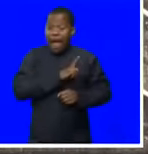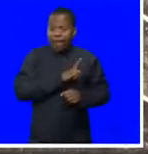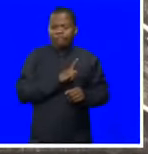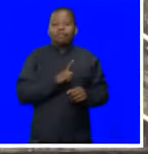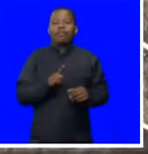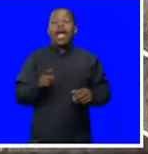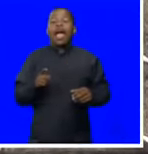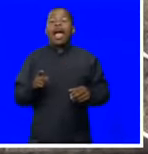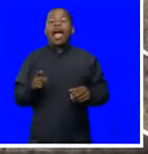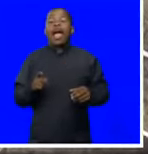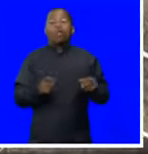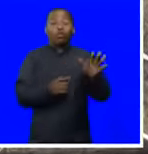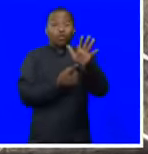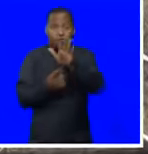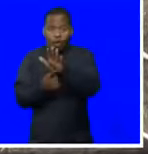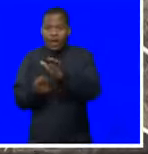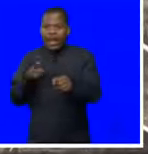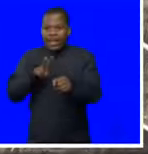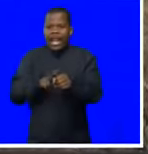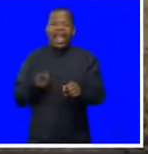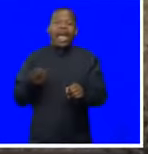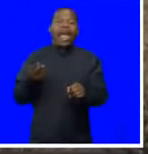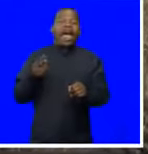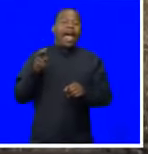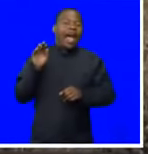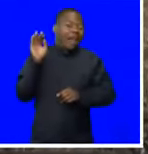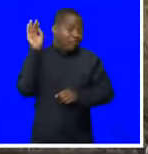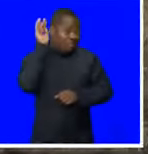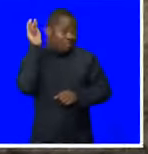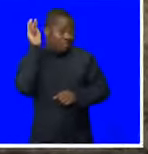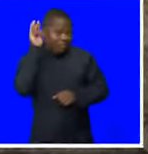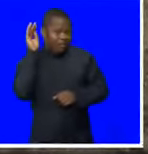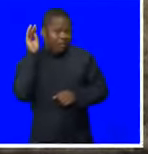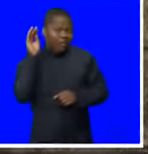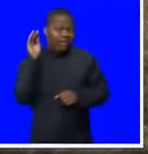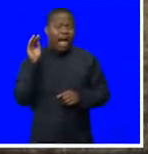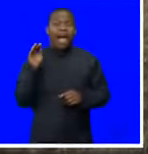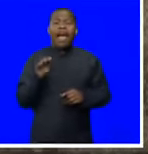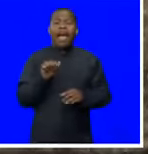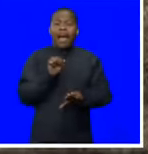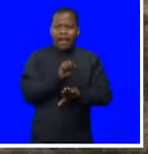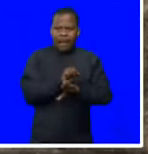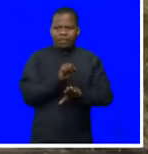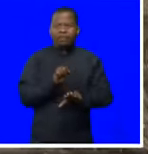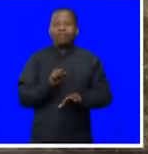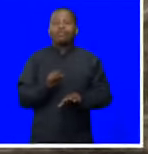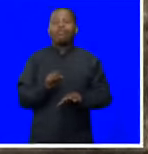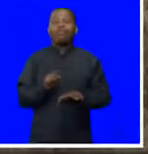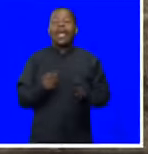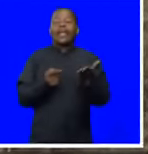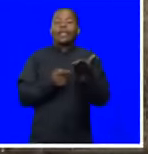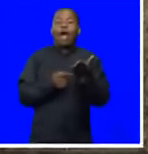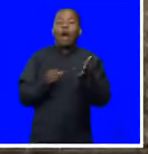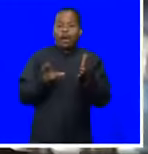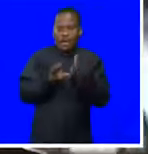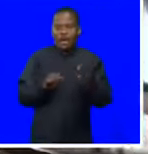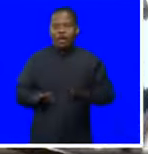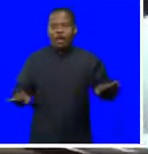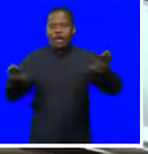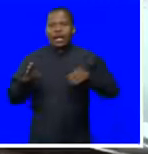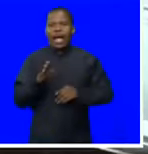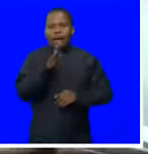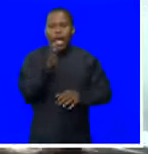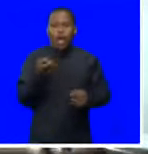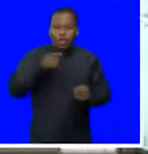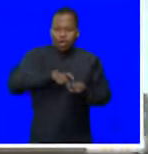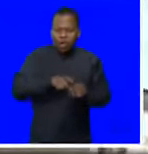letibekiwe nekulalela ke ihut yasoke sitimela nemaphoyisa ke nomasipala welidolobha lakumatsapha beba ingxenye yalokufundzisa.